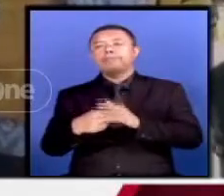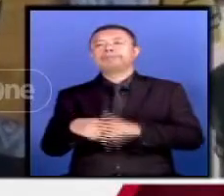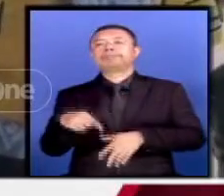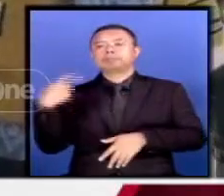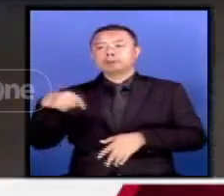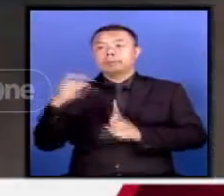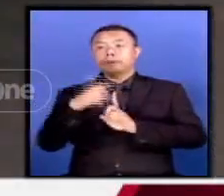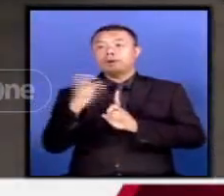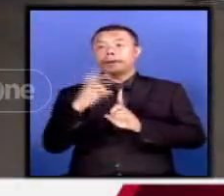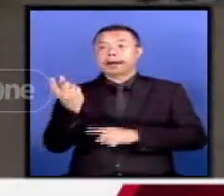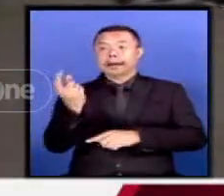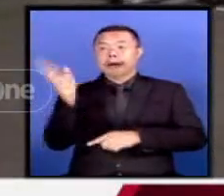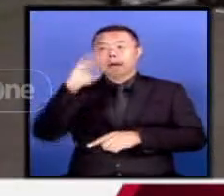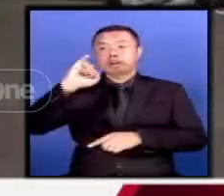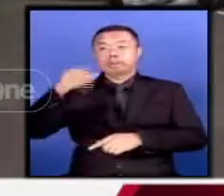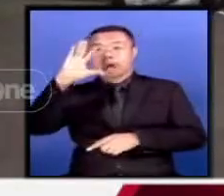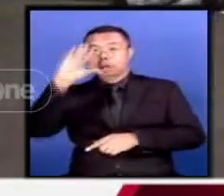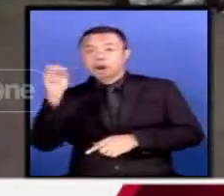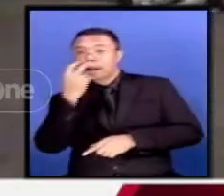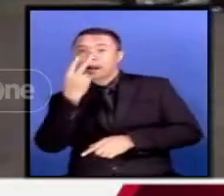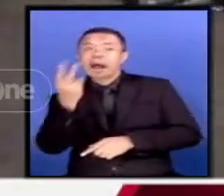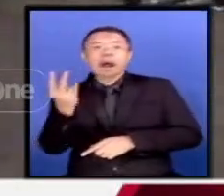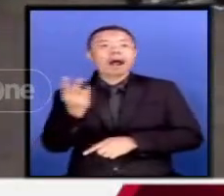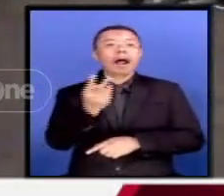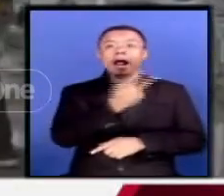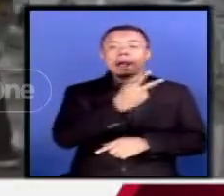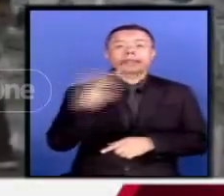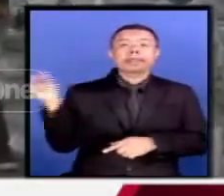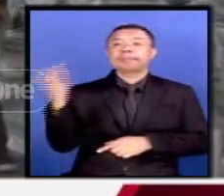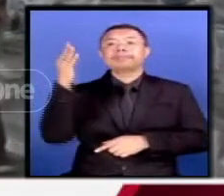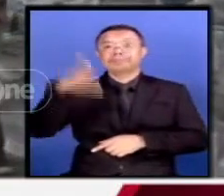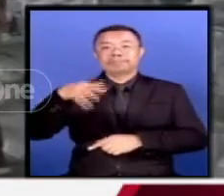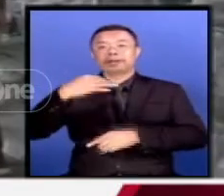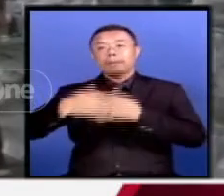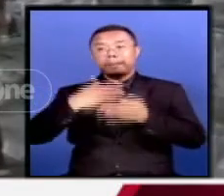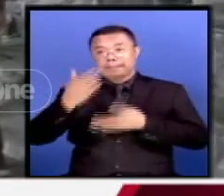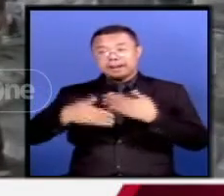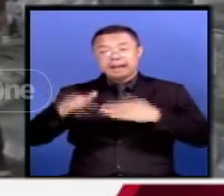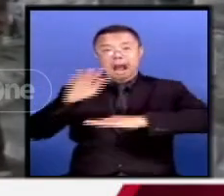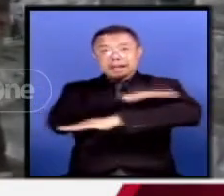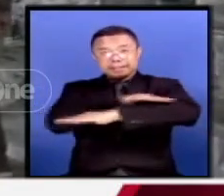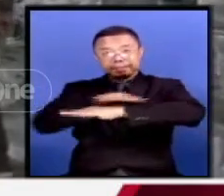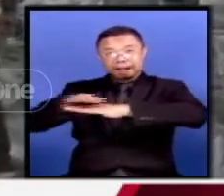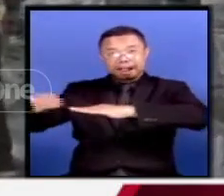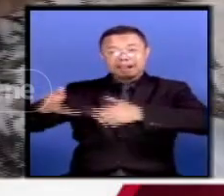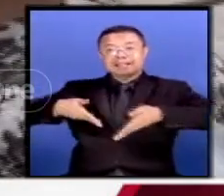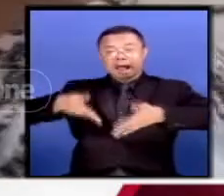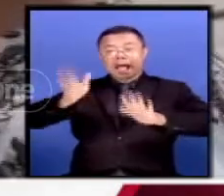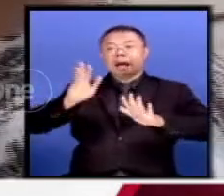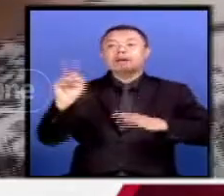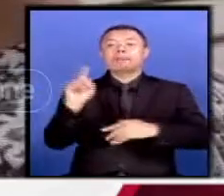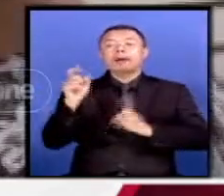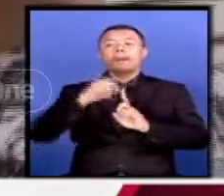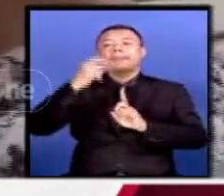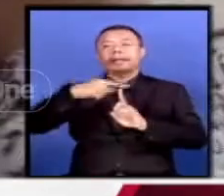Kementerian PUPR pada Jumat sore melakukan inspeksi mendadak di salah satu pabrik aspal, yaitu